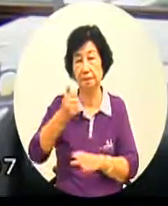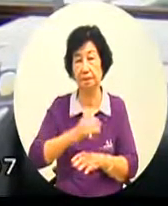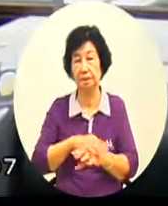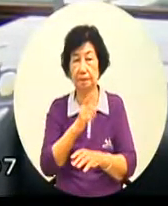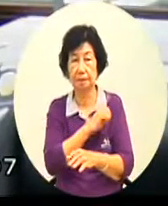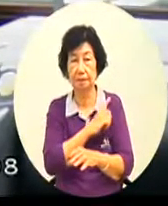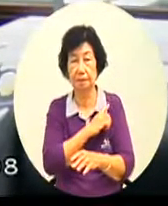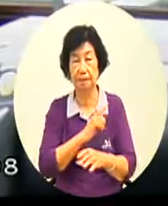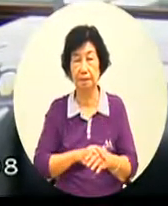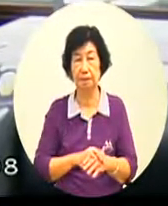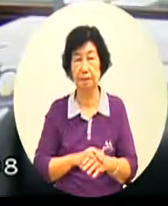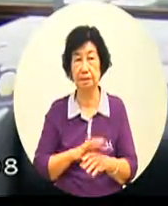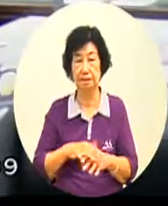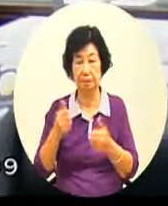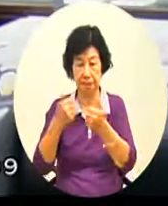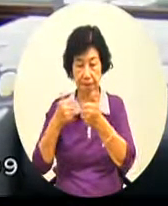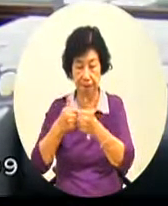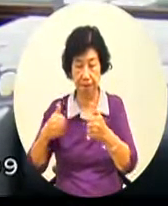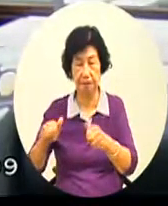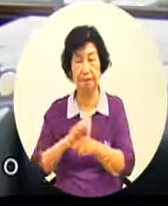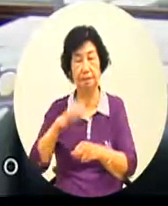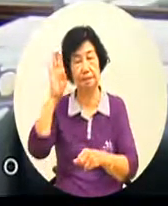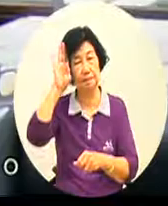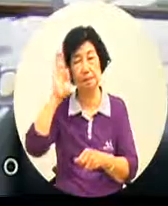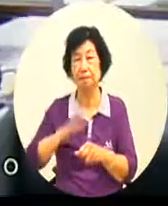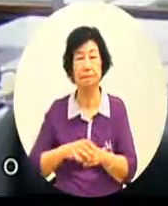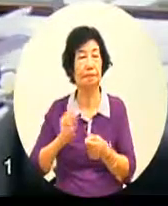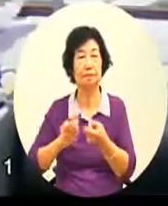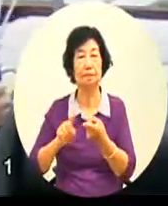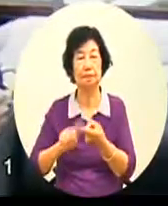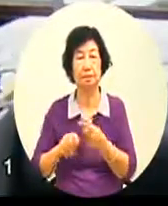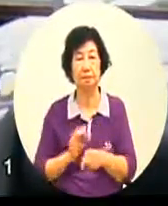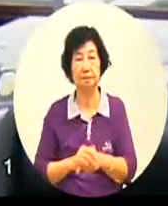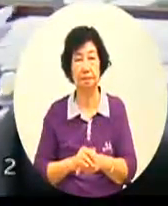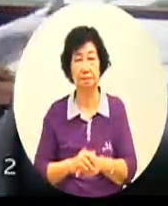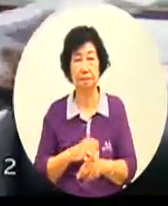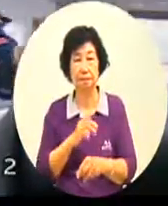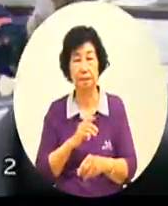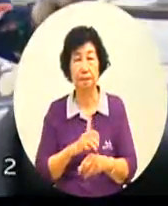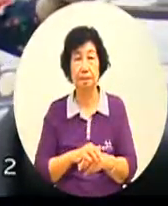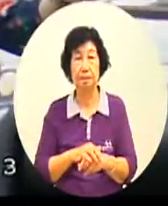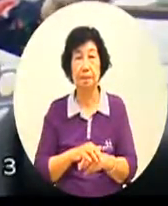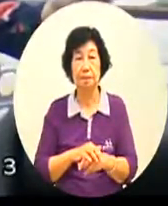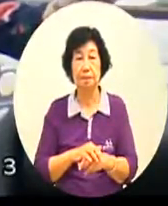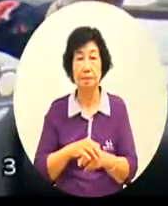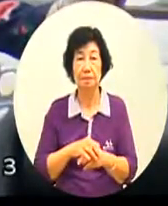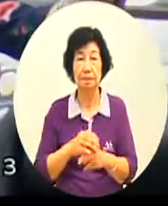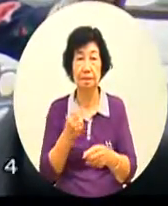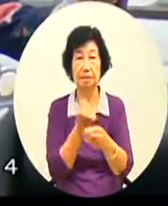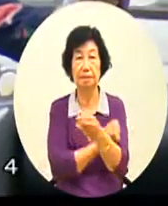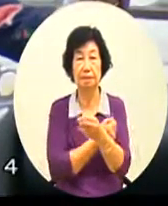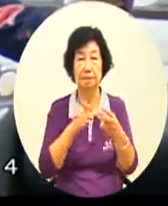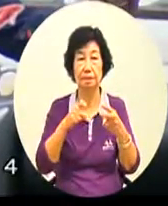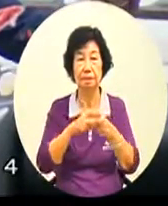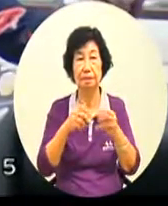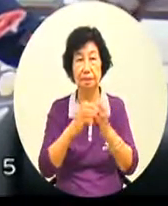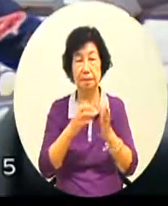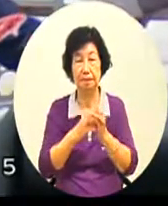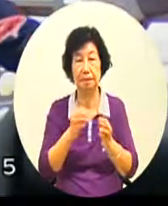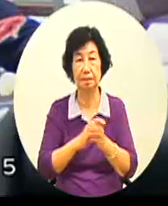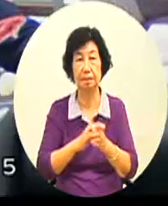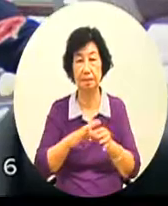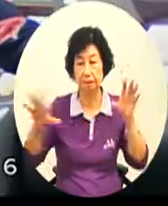要这样子在议事厅里面胡乱说话的话是不行的。 我们自己劳工局是， 这是你劳工局就是报给我的，这些资料都是各个局